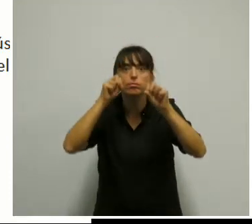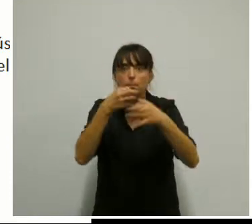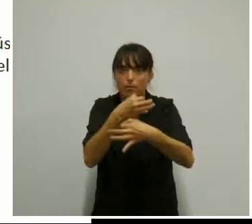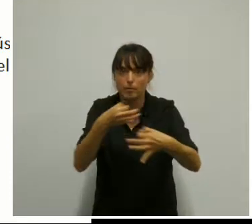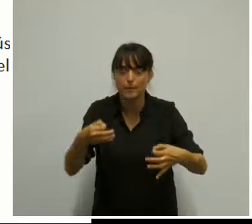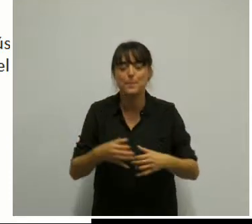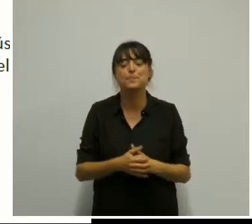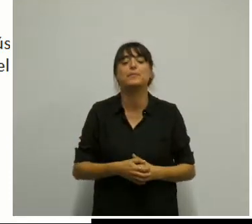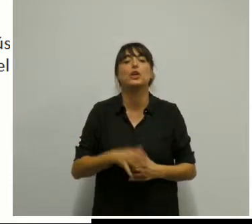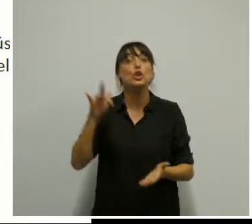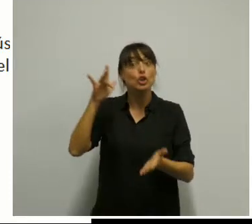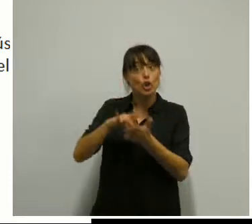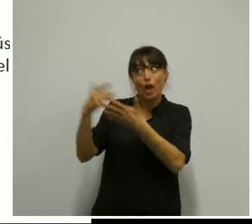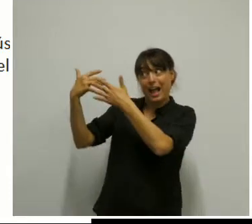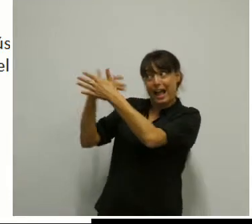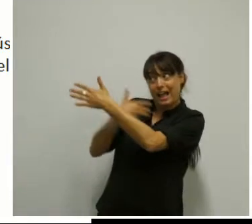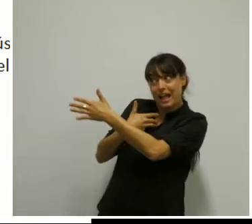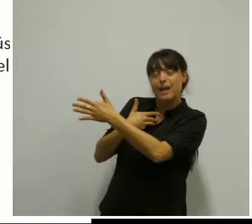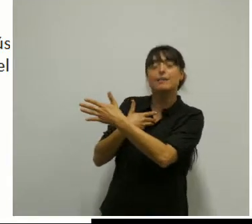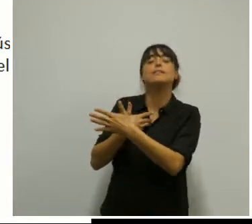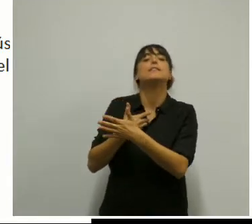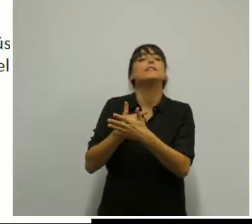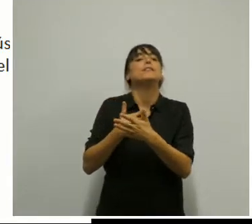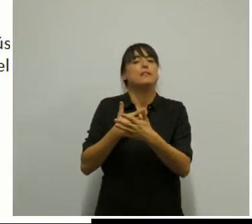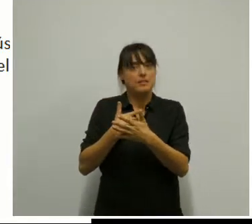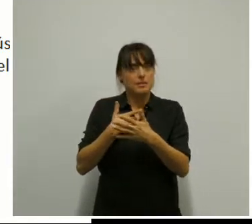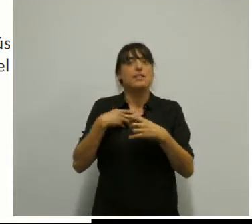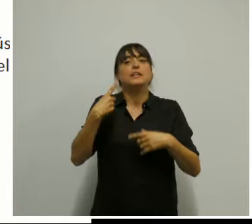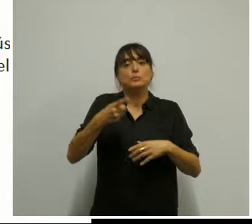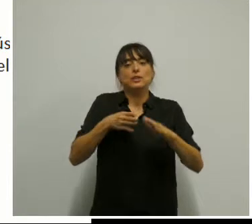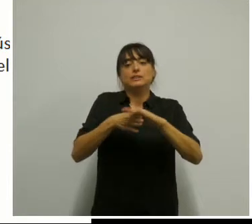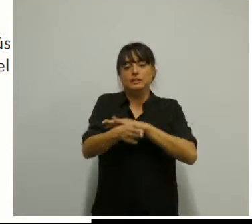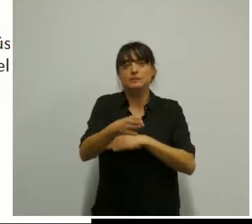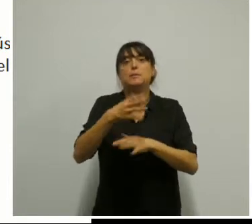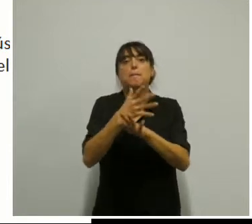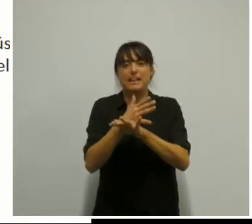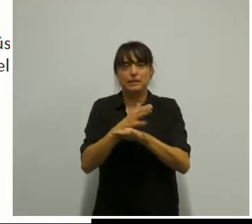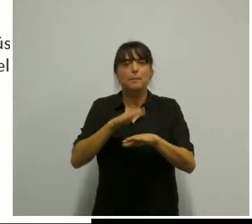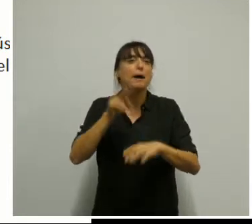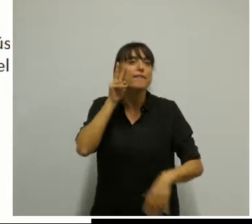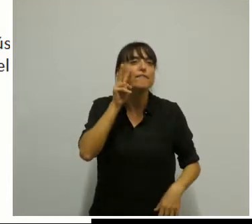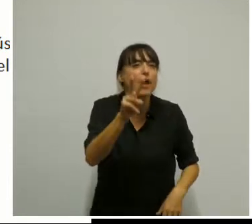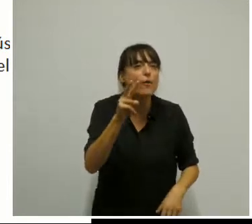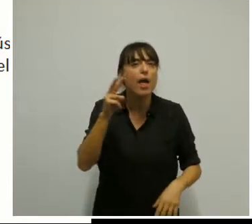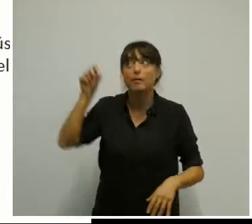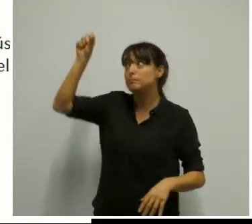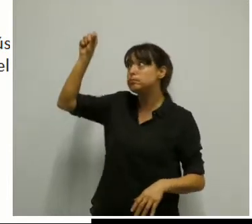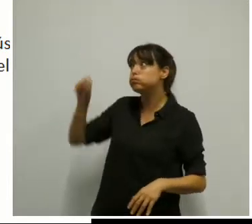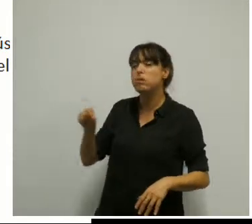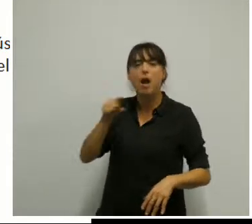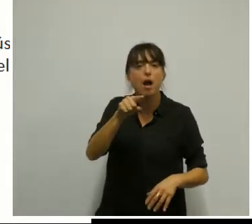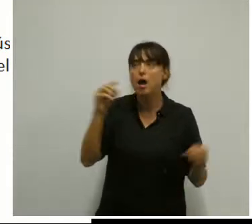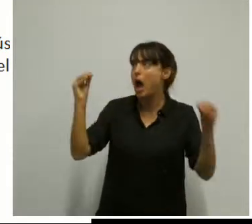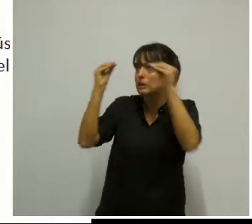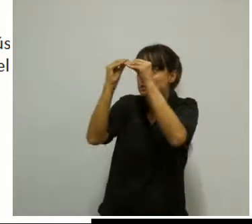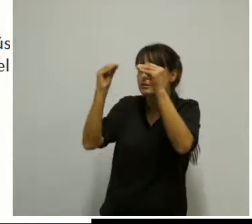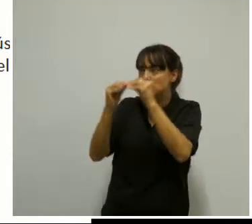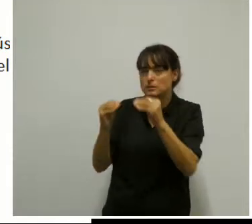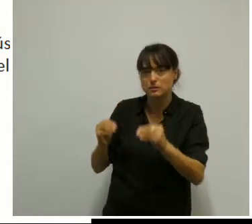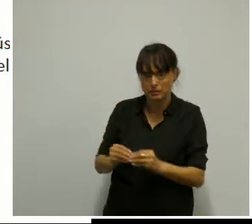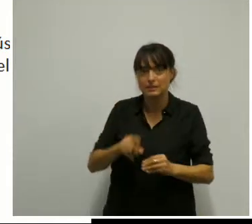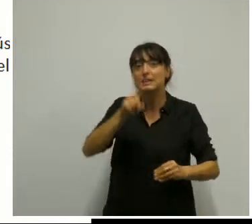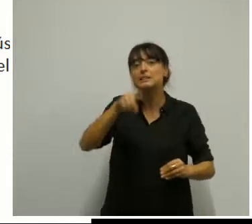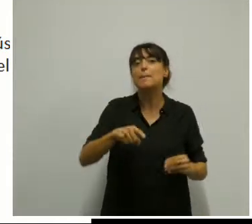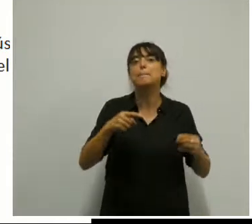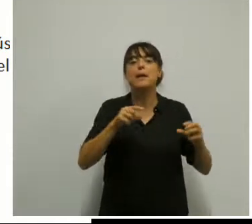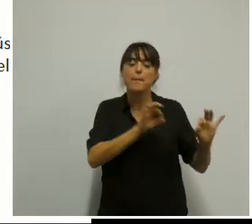el que havia explicat doncs, la directora, que en aquest cas era jo, la Marguerite, van anar al pati a veure el que hi havia i van preparar un resum per explicar a tots els nens i nenes